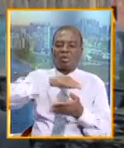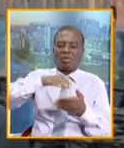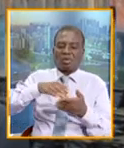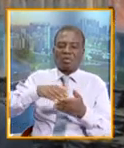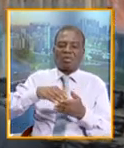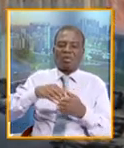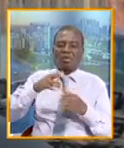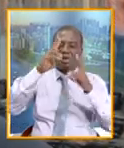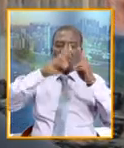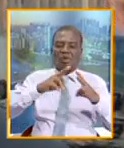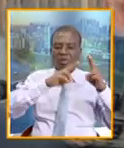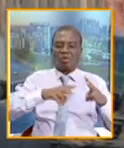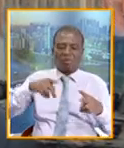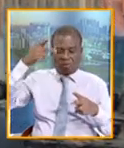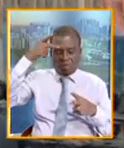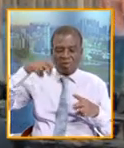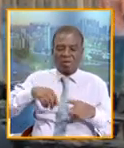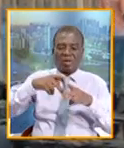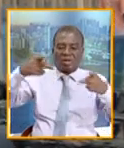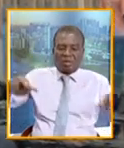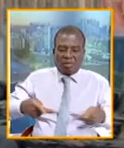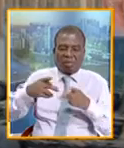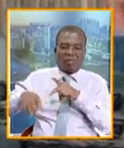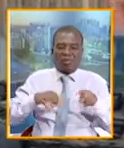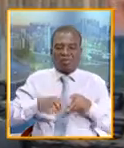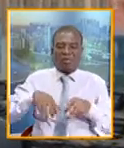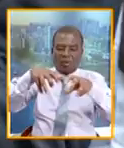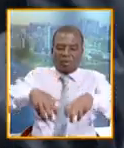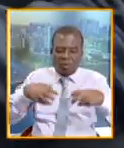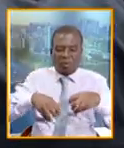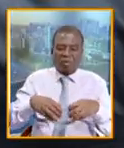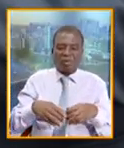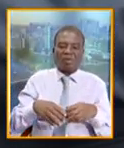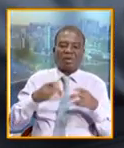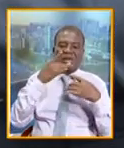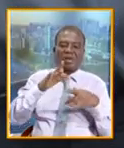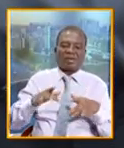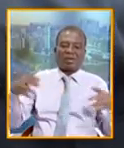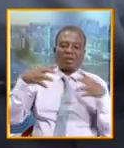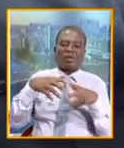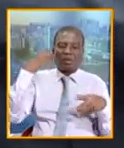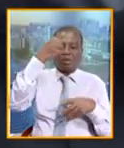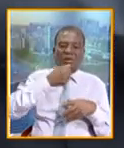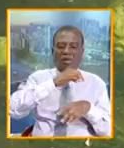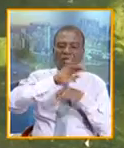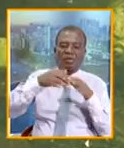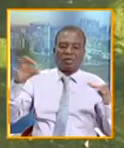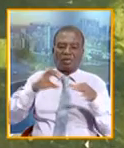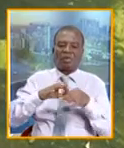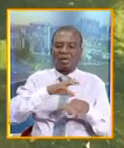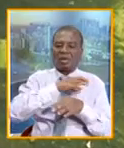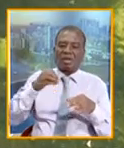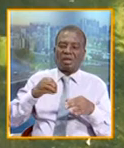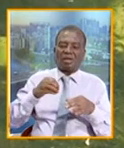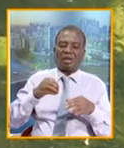urbains, et nous on pense qu'il y a de la place pour promouvoir une agriculture saine et durable. Grâce à l'Union européenne et tous ses partenaires, ainsi